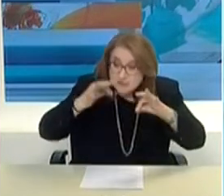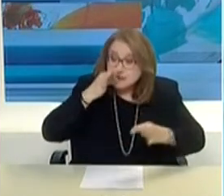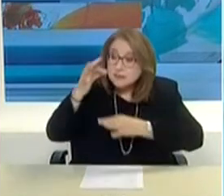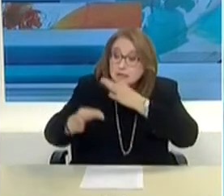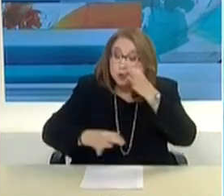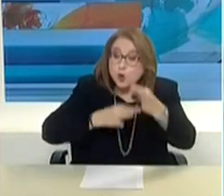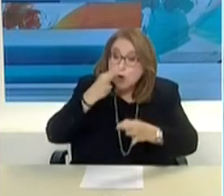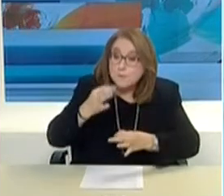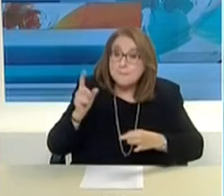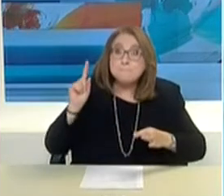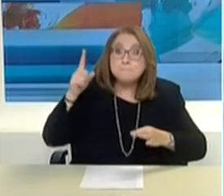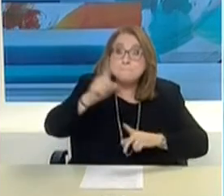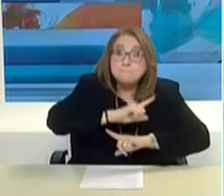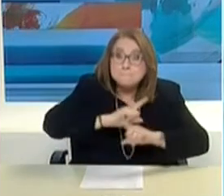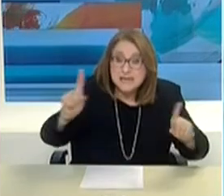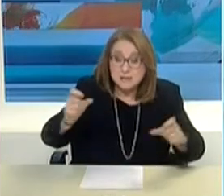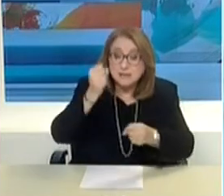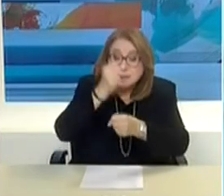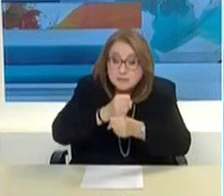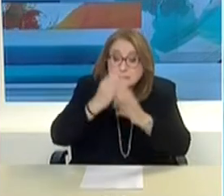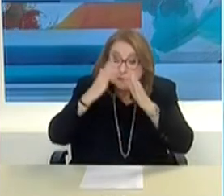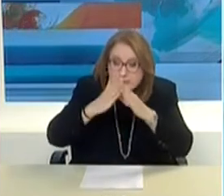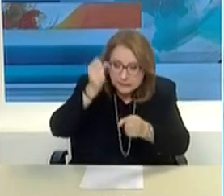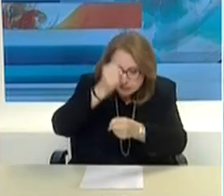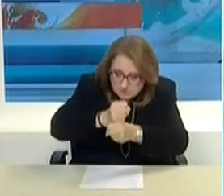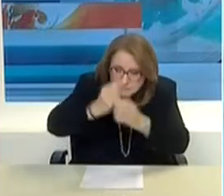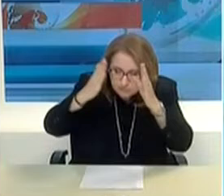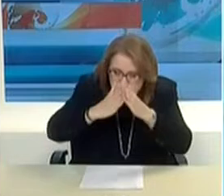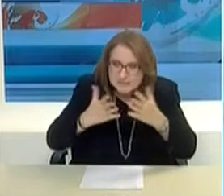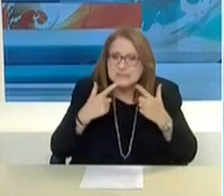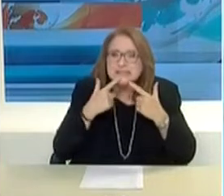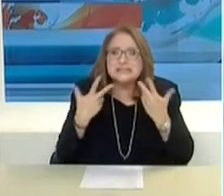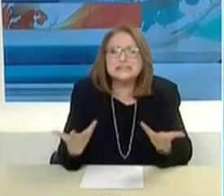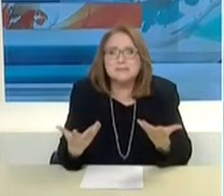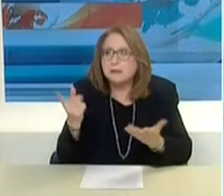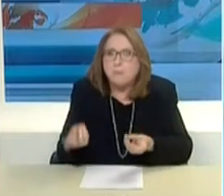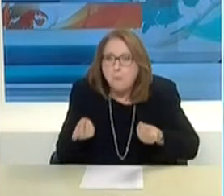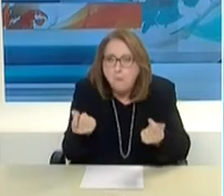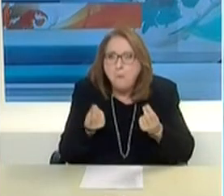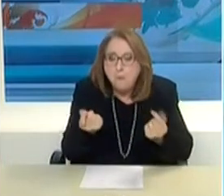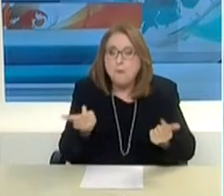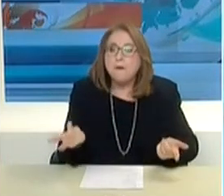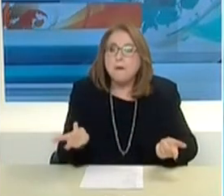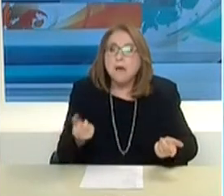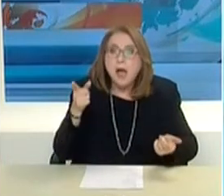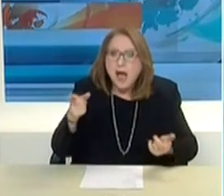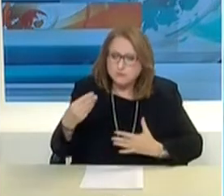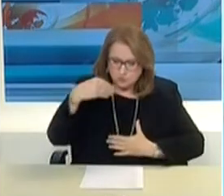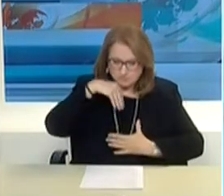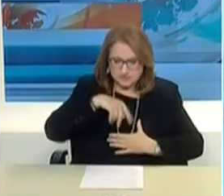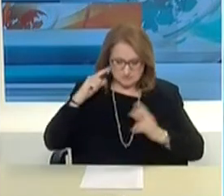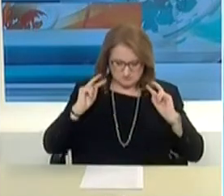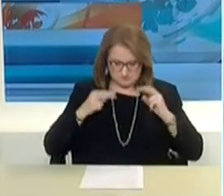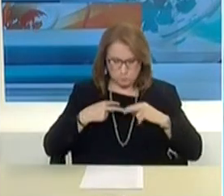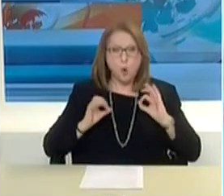θα μπορούμε να έχουμε τον ιό χωρίς να το ξέρουμε, να είμαστε ασυμπτωματικοί, σημαίνει δυνητικά ότι μπορεί να μεταφερθεί όπου